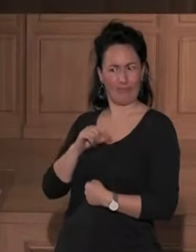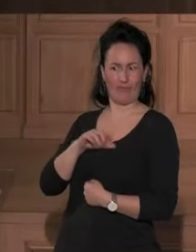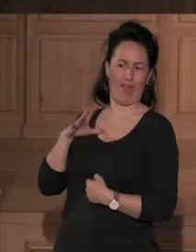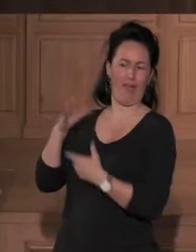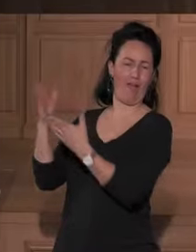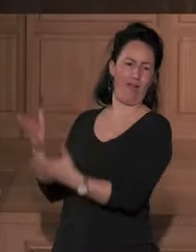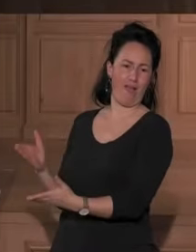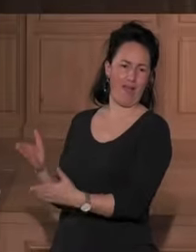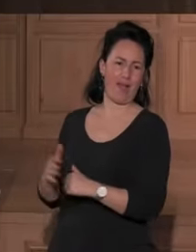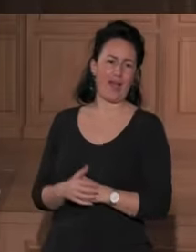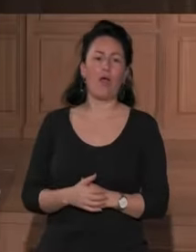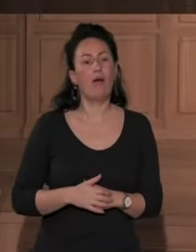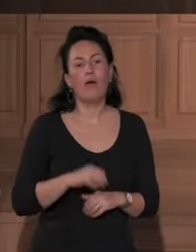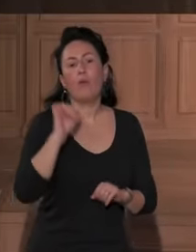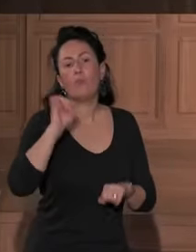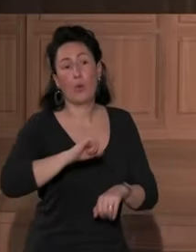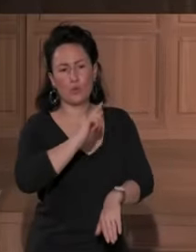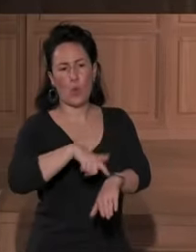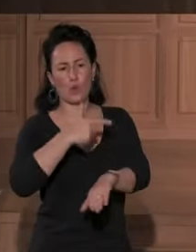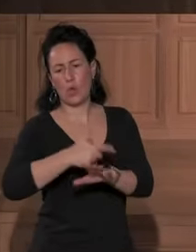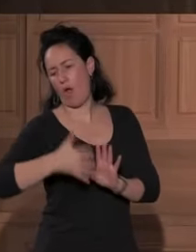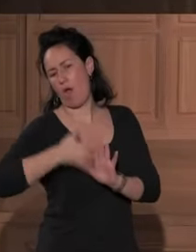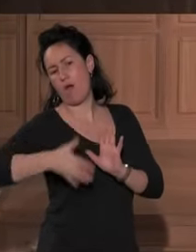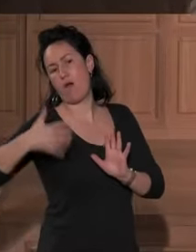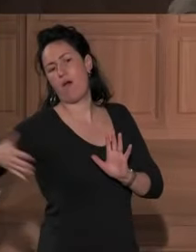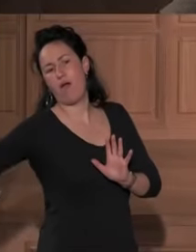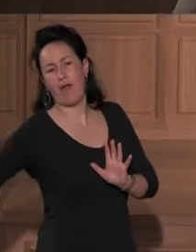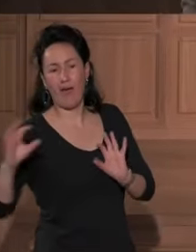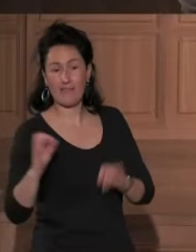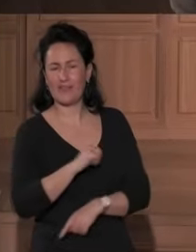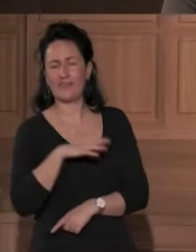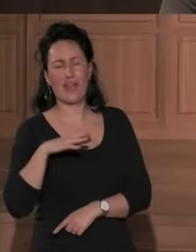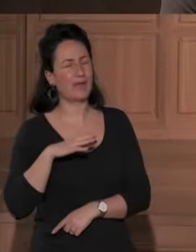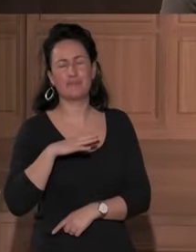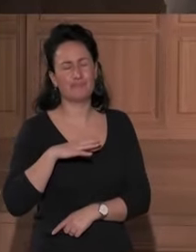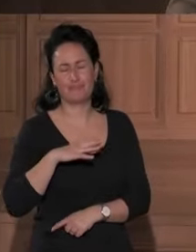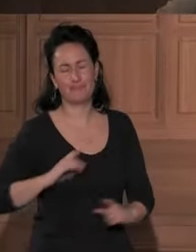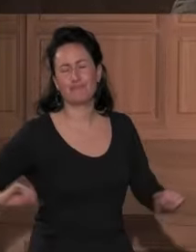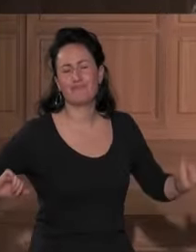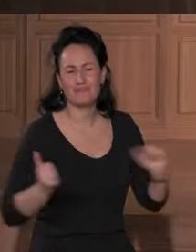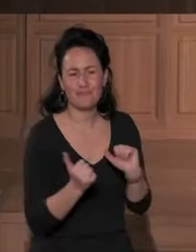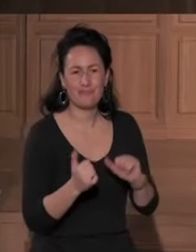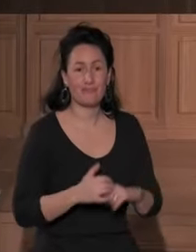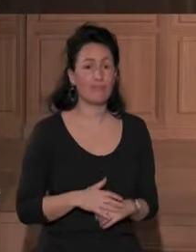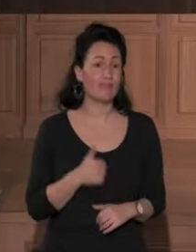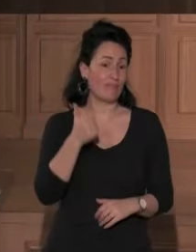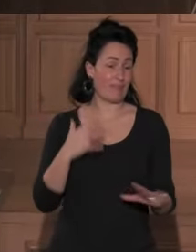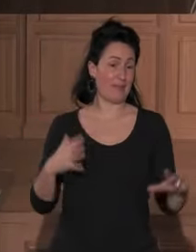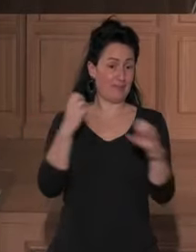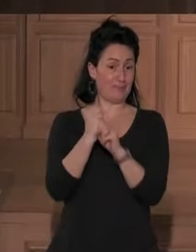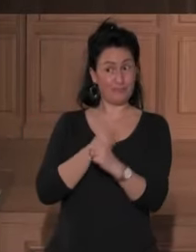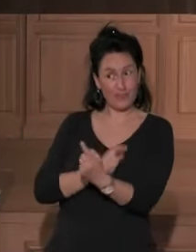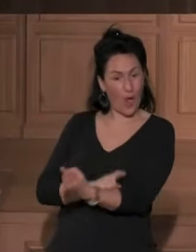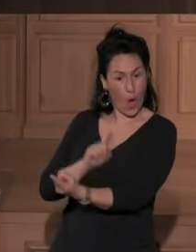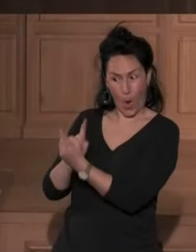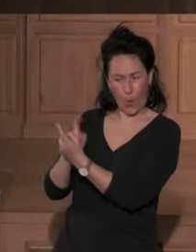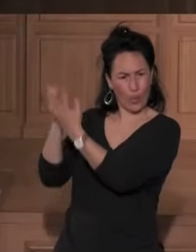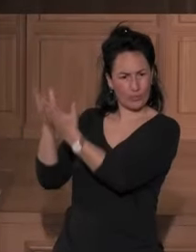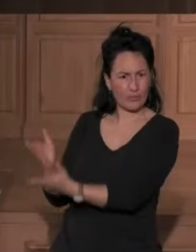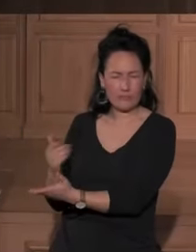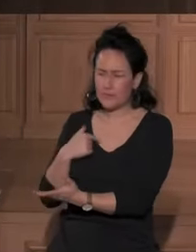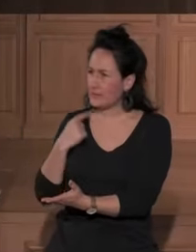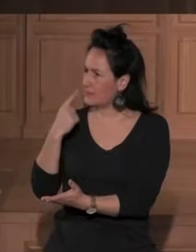je pourrais vous prolonger la soirée de 2 heures si je vous dis de quoi je suis fier. Alors, je vais vous dire en un mot. En un mot, c'est que quand j'ai rencontré Daoud, j'ai senti comme